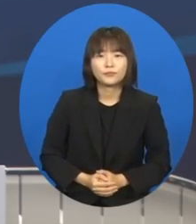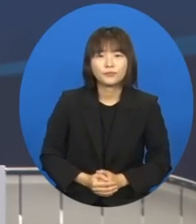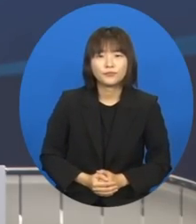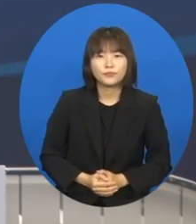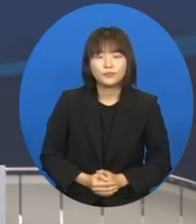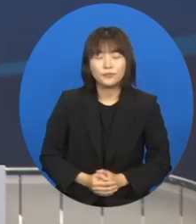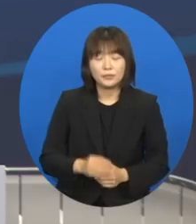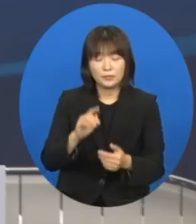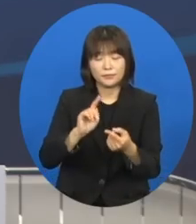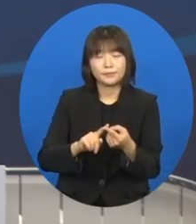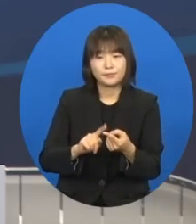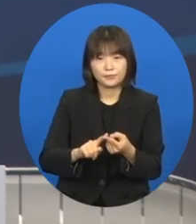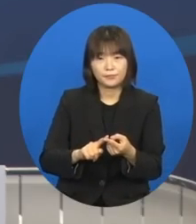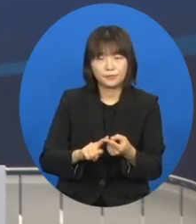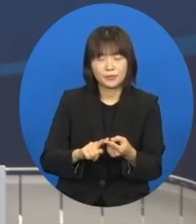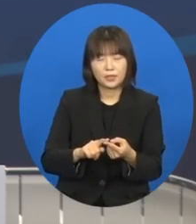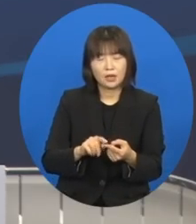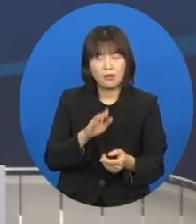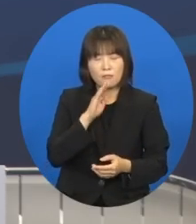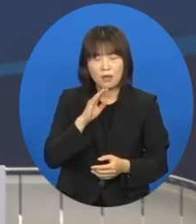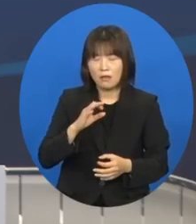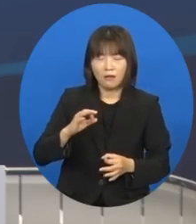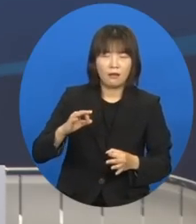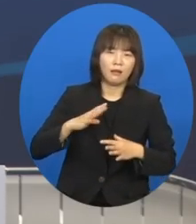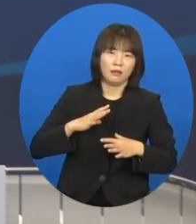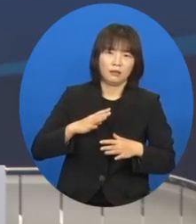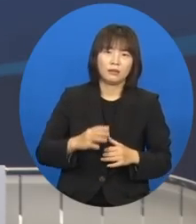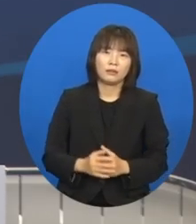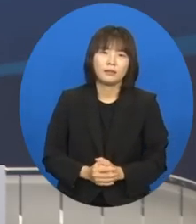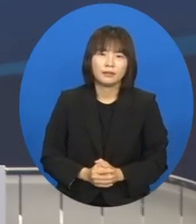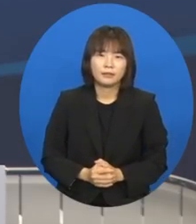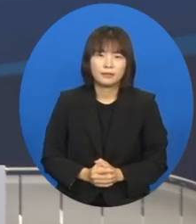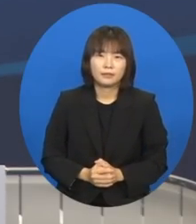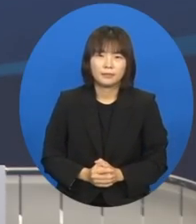전 이 사실이 너무나 놀라웠어요.